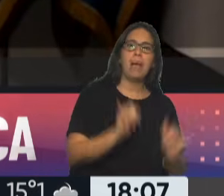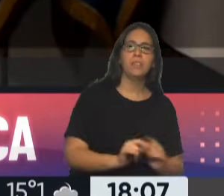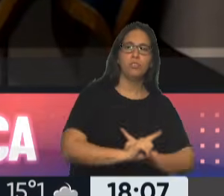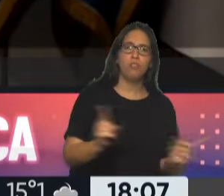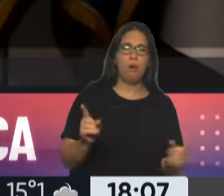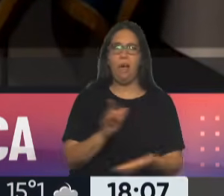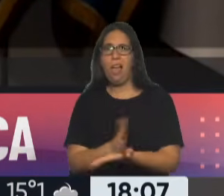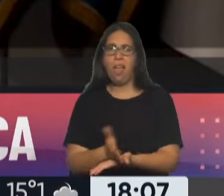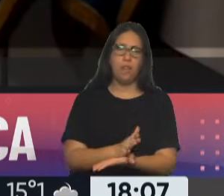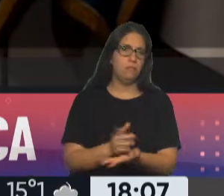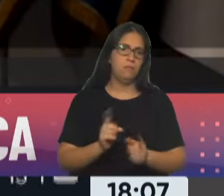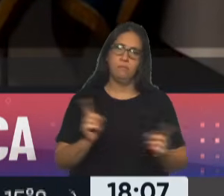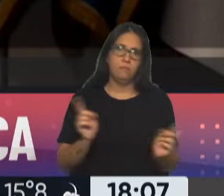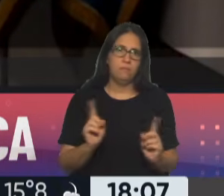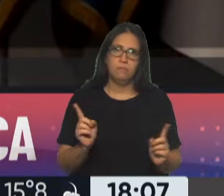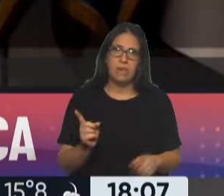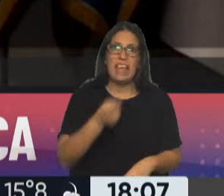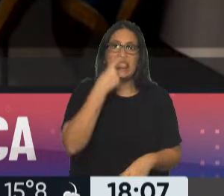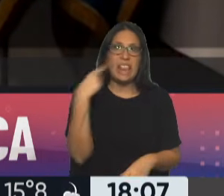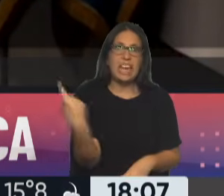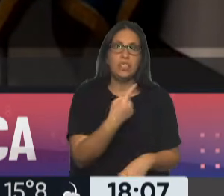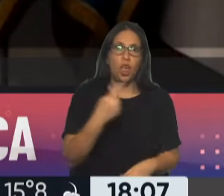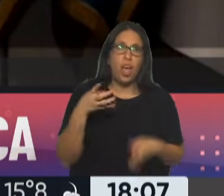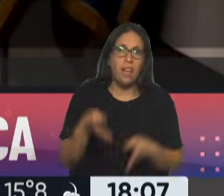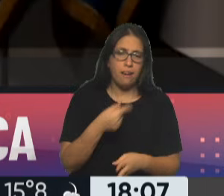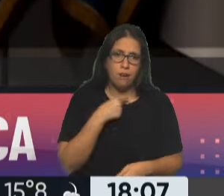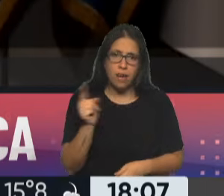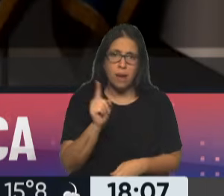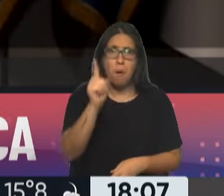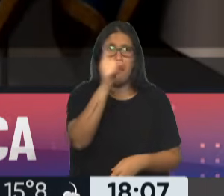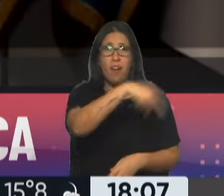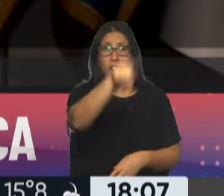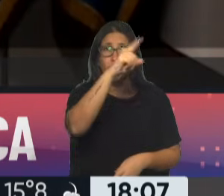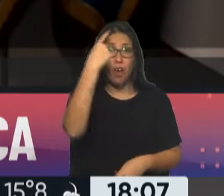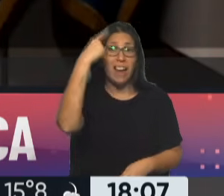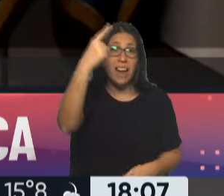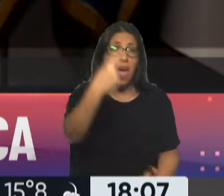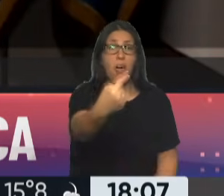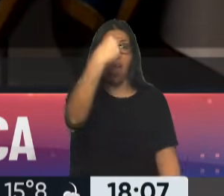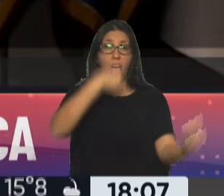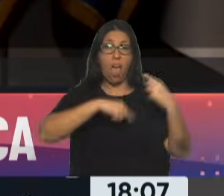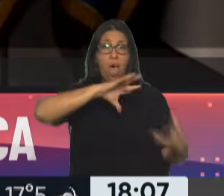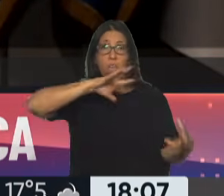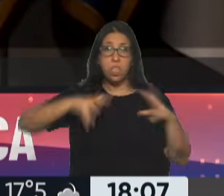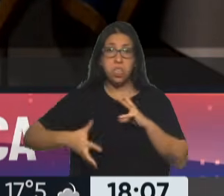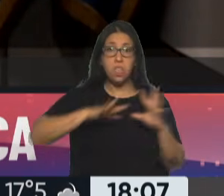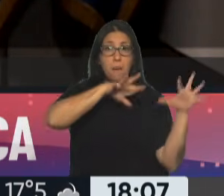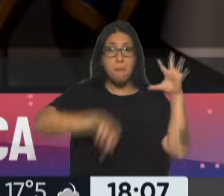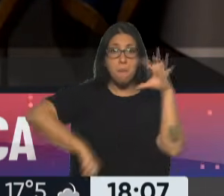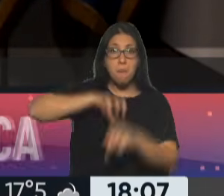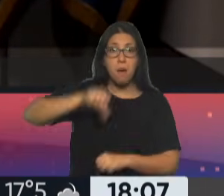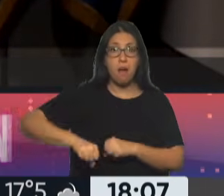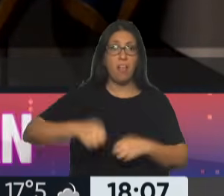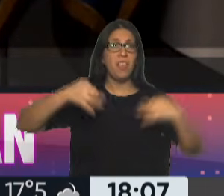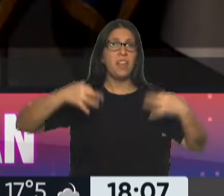قطعا به نفع کشور نی. اما اینجوری هم نی. اگر خواستن اونها نسبت به عزت